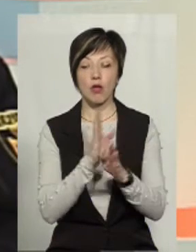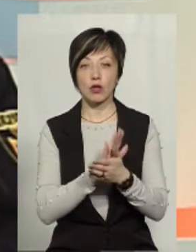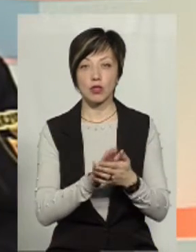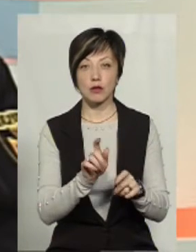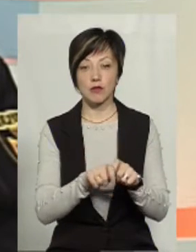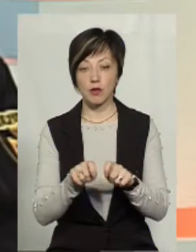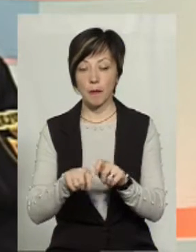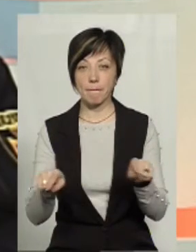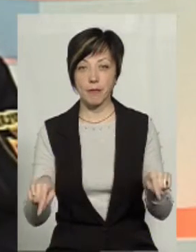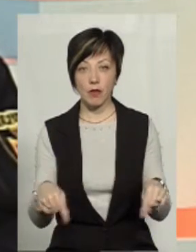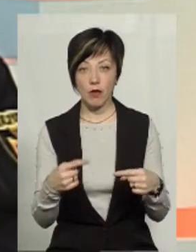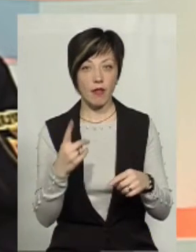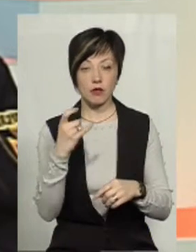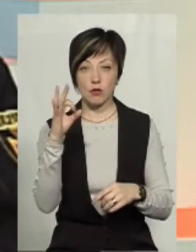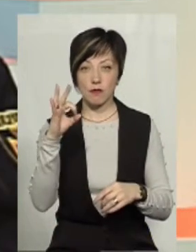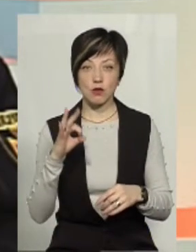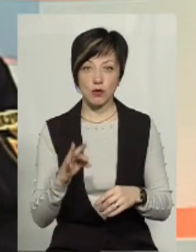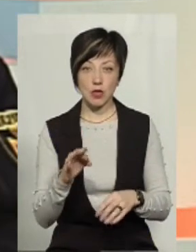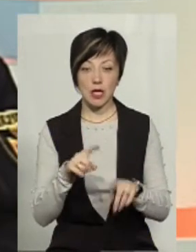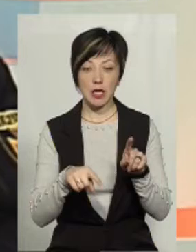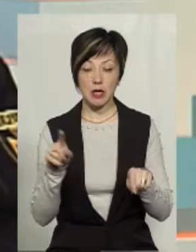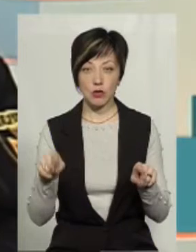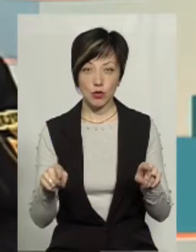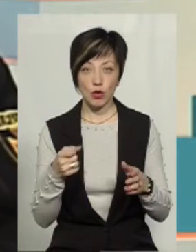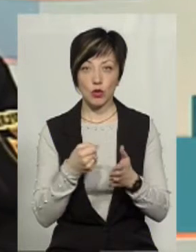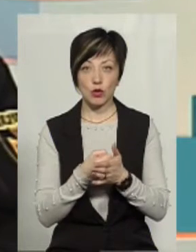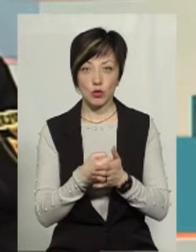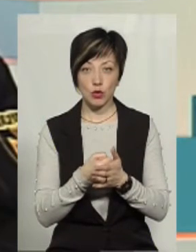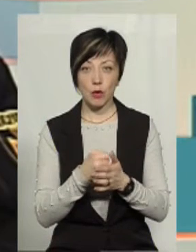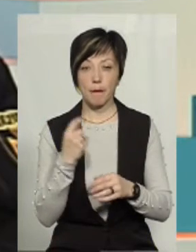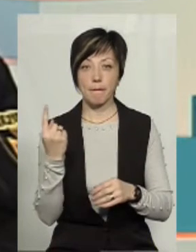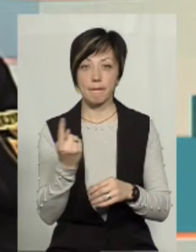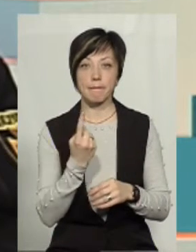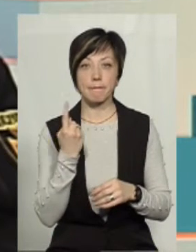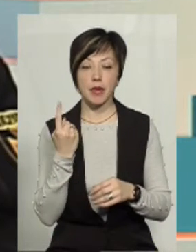пройти і певне відновлення, не 100%, тому що інколи до